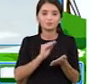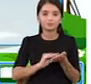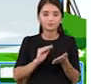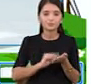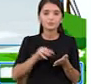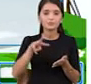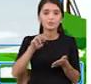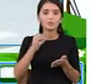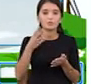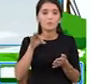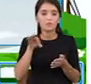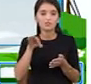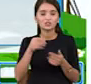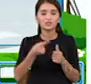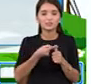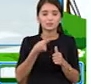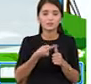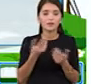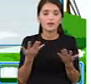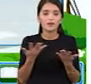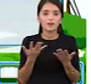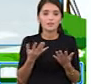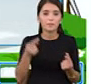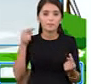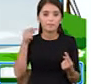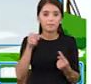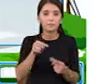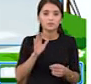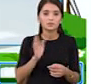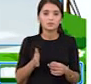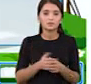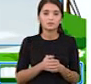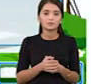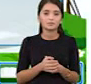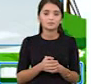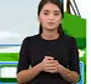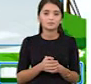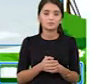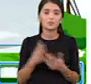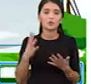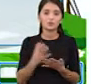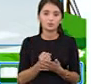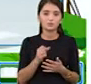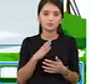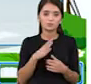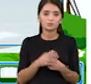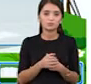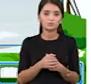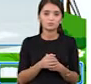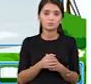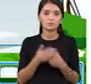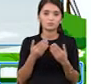yerda yozilgan mashinalarni ismidan qaysi biri mana shu ustunga mos keladi?